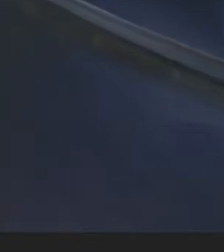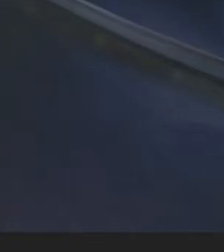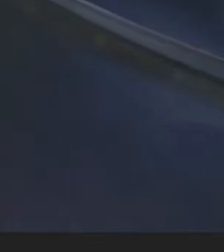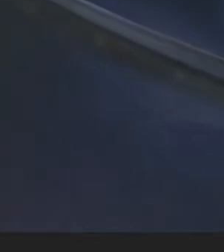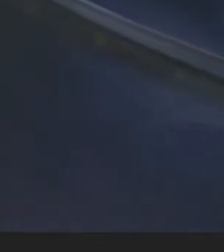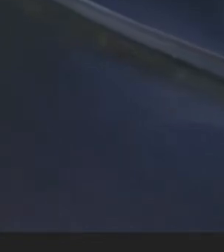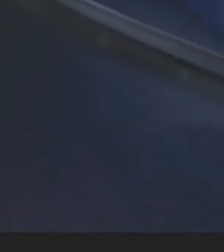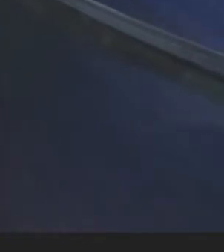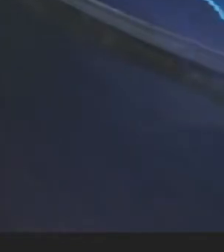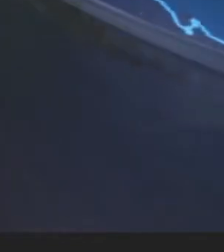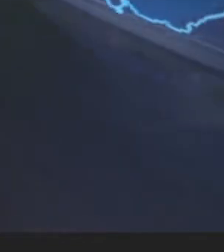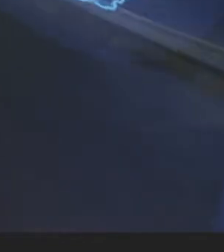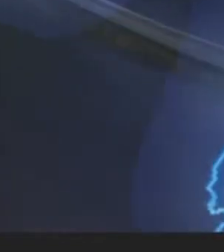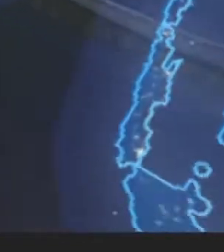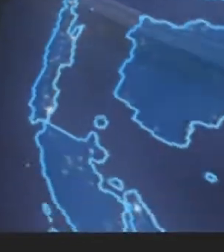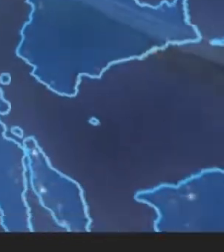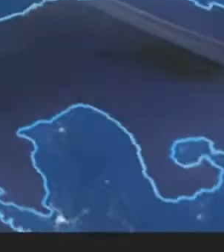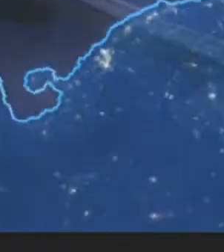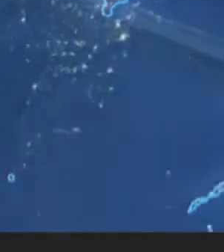으